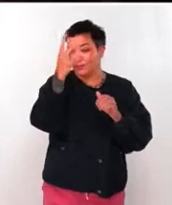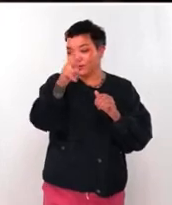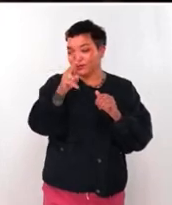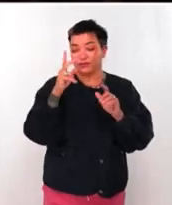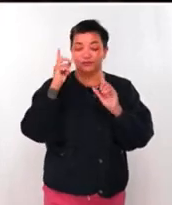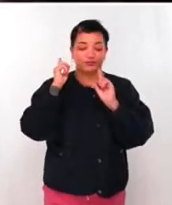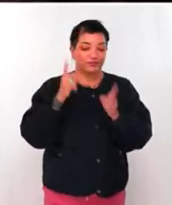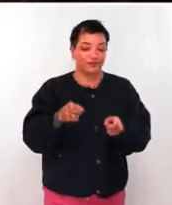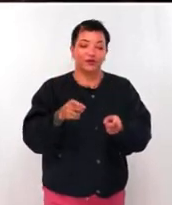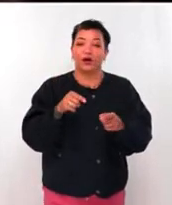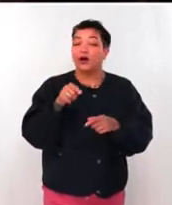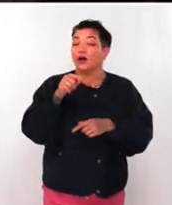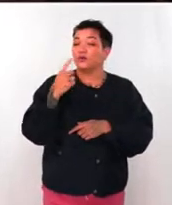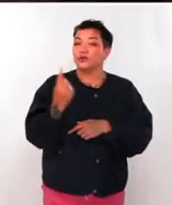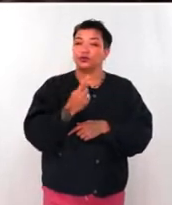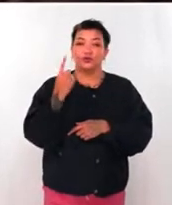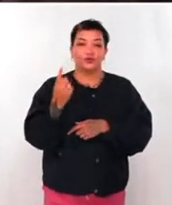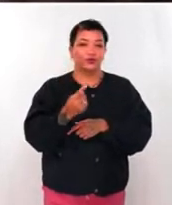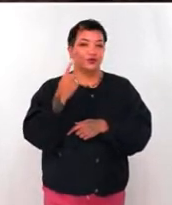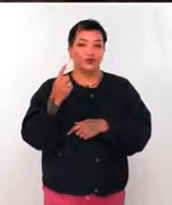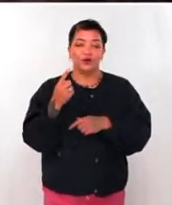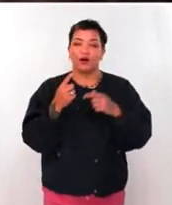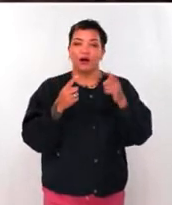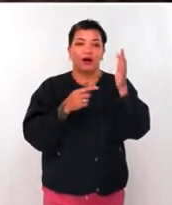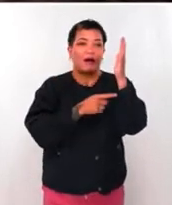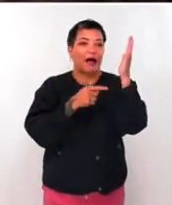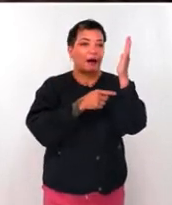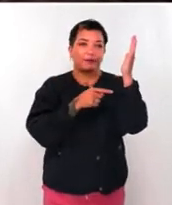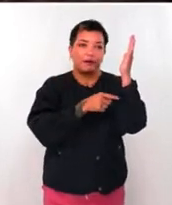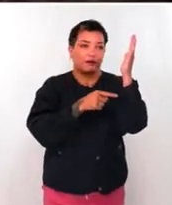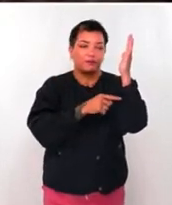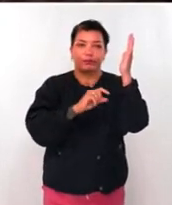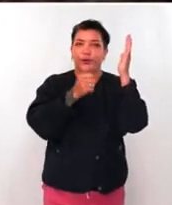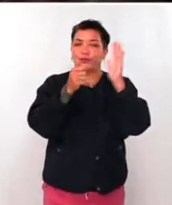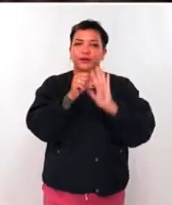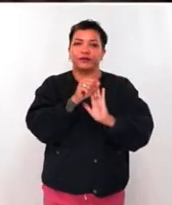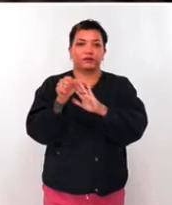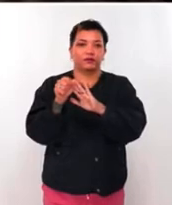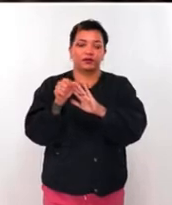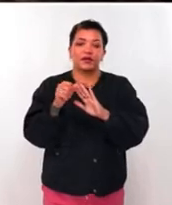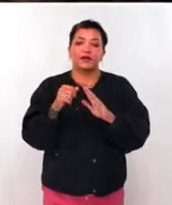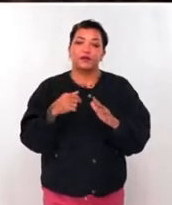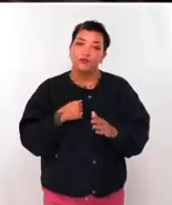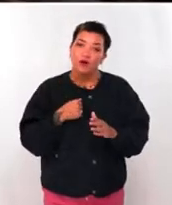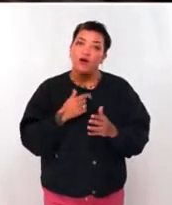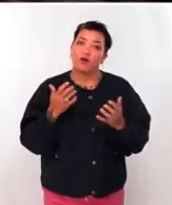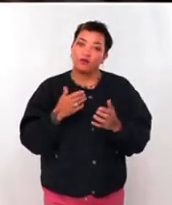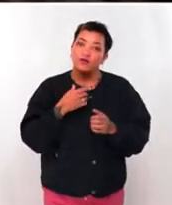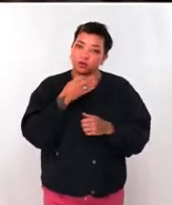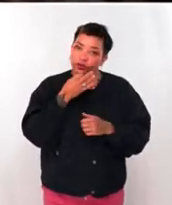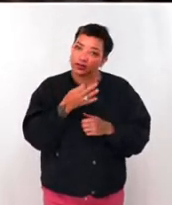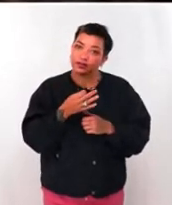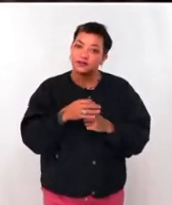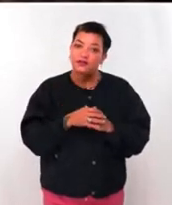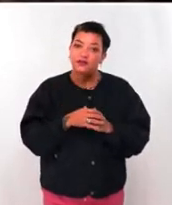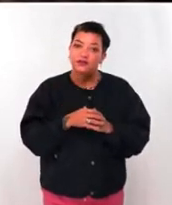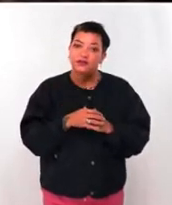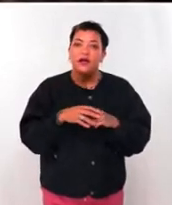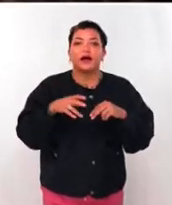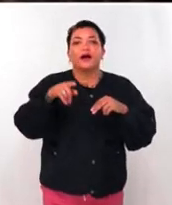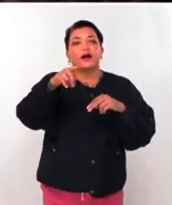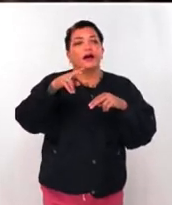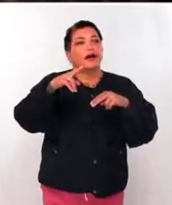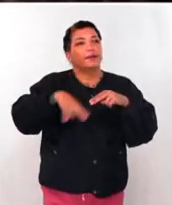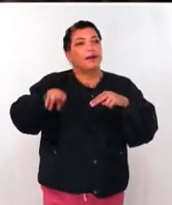soyez enchaîné à ces arbres. C'est quand même ce que vous mettez en premier. Et moi je voudrais dire que dans la catégorie réparer